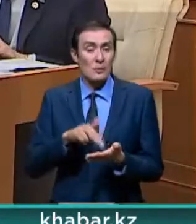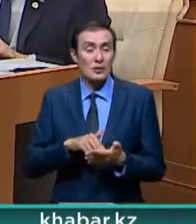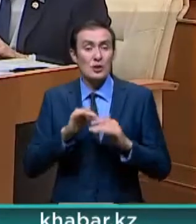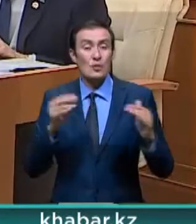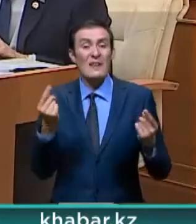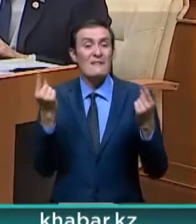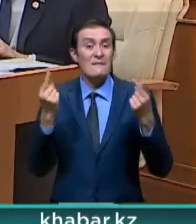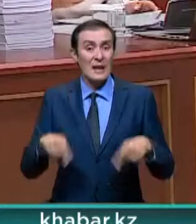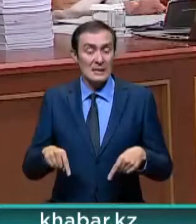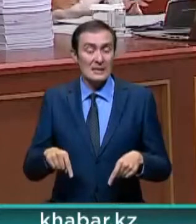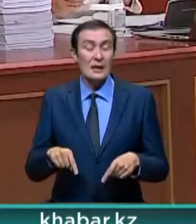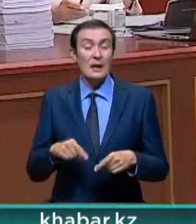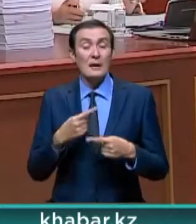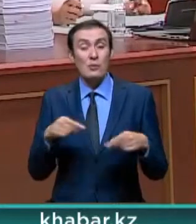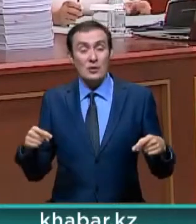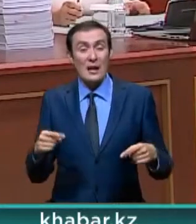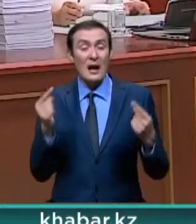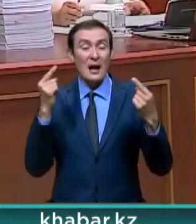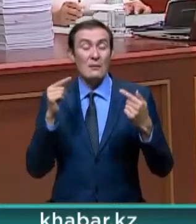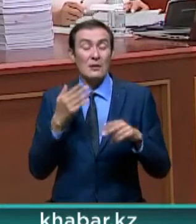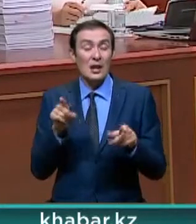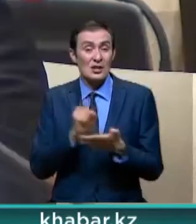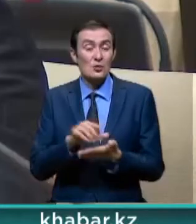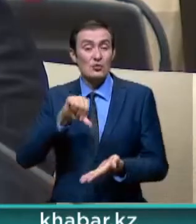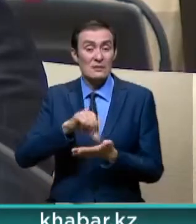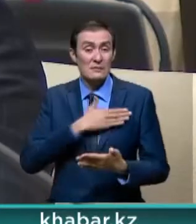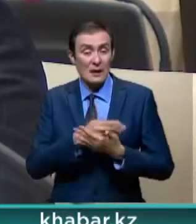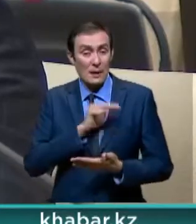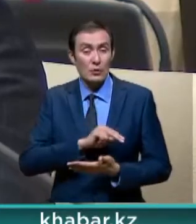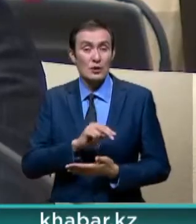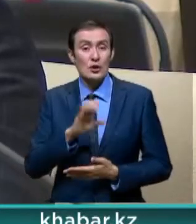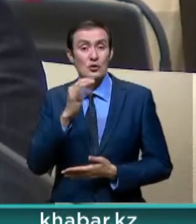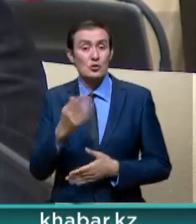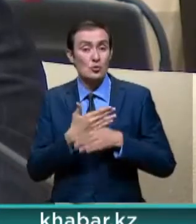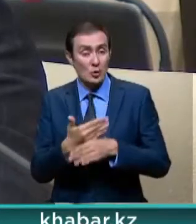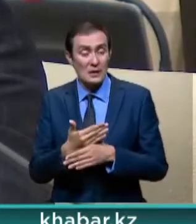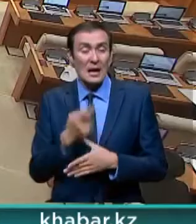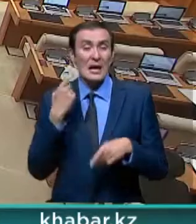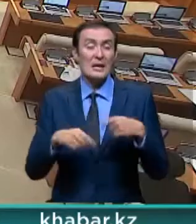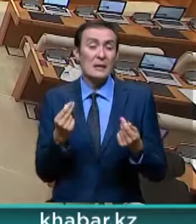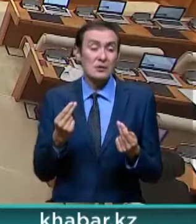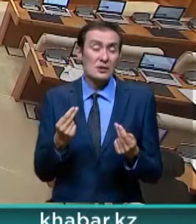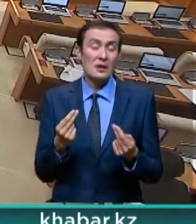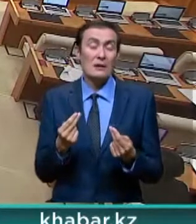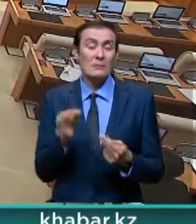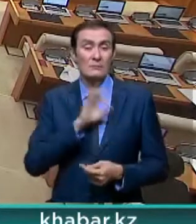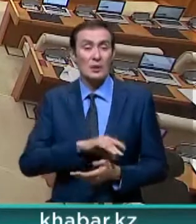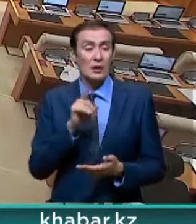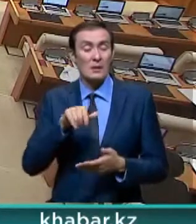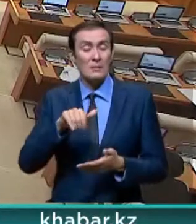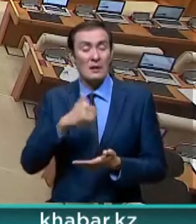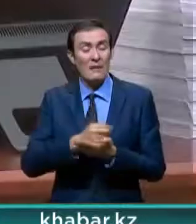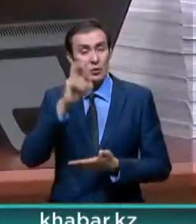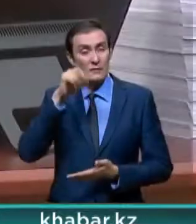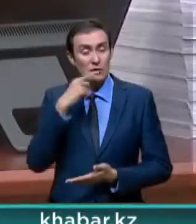уровня инфляции. Вместе с прочими антикризисными в дело должны включиться меры социальные. Экономический эффект со знаком «плюс», по мнению